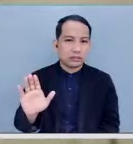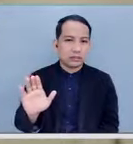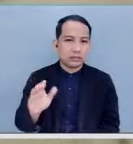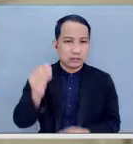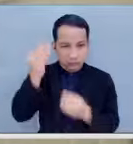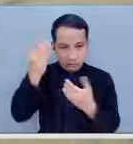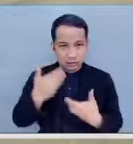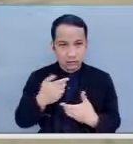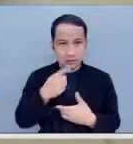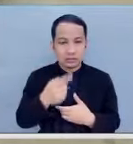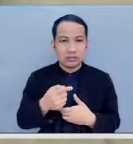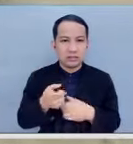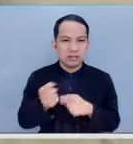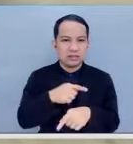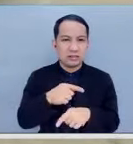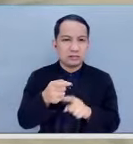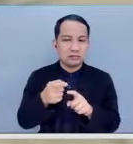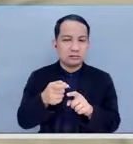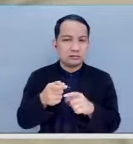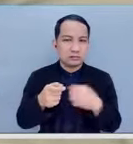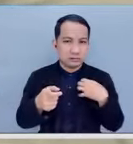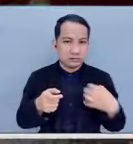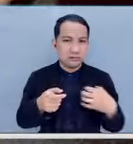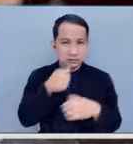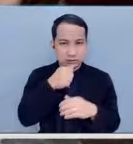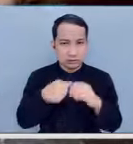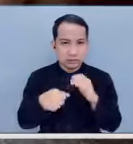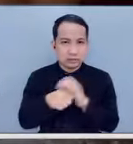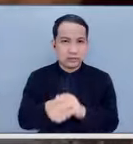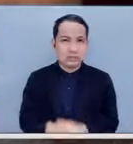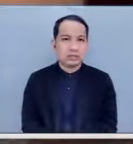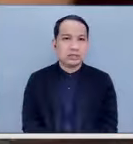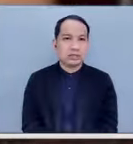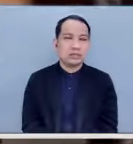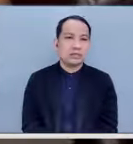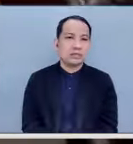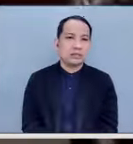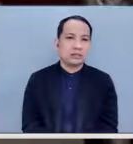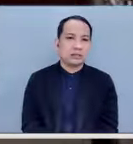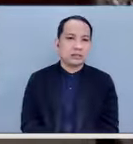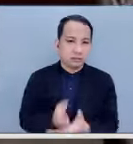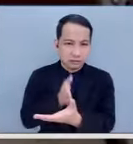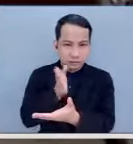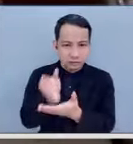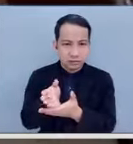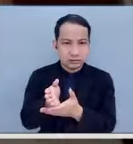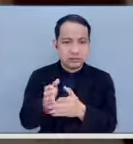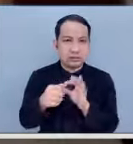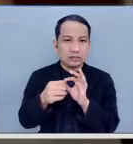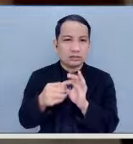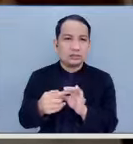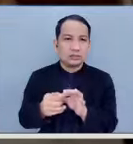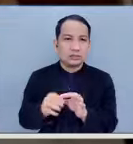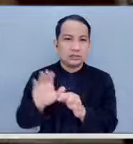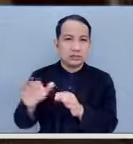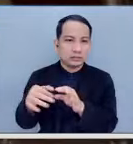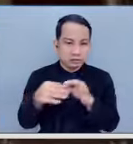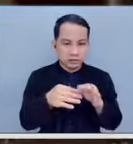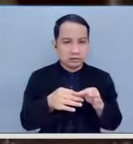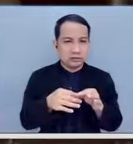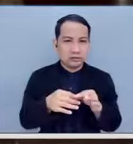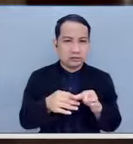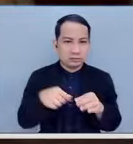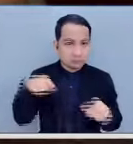ng tip ang kapulisan tungkol sa pinagtataguan ng suspect. Sa investigasyon, lumalabas na nasangkot si Vere sa pananaksak